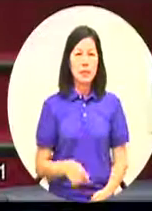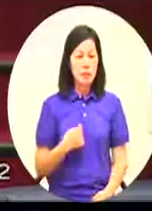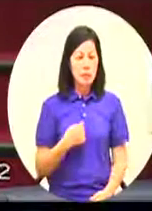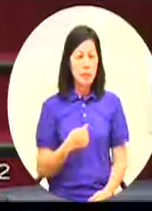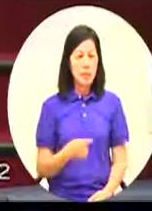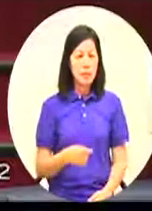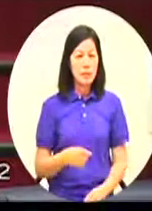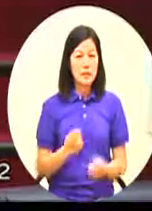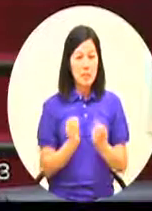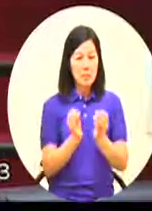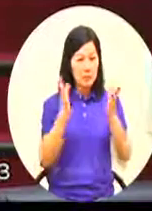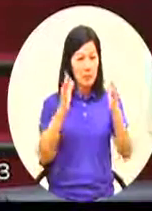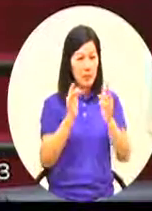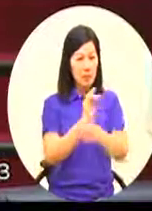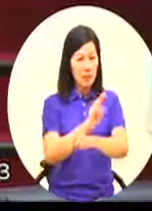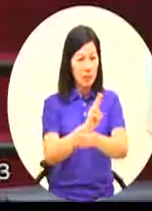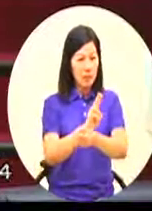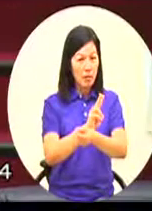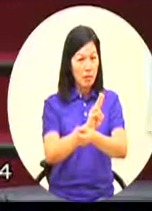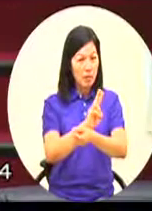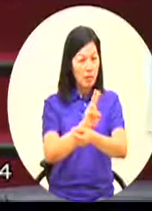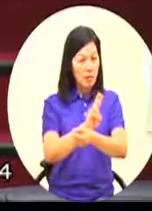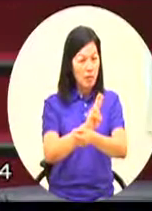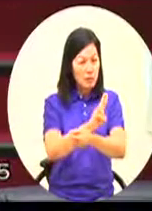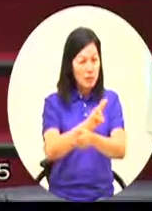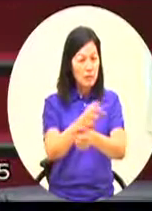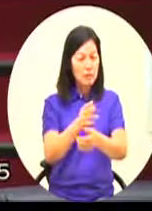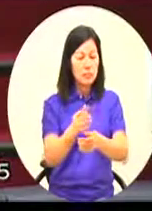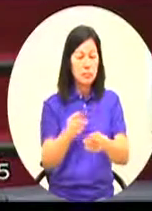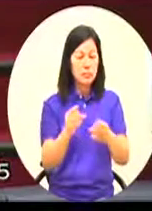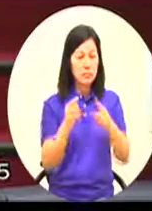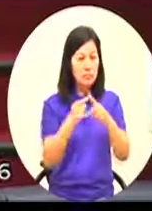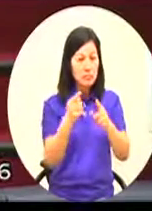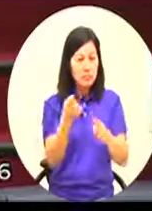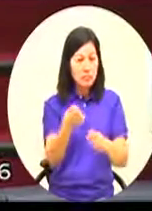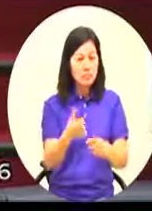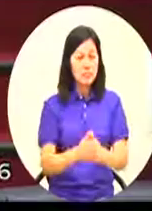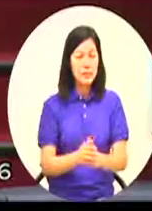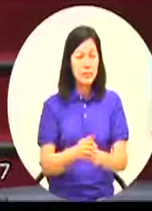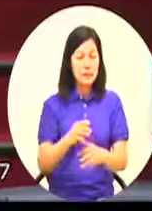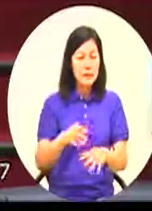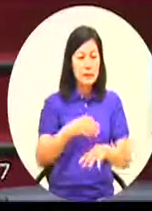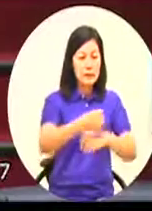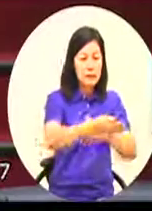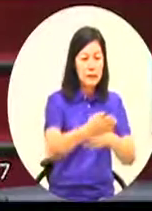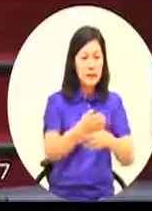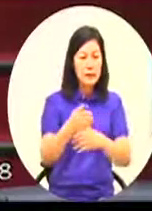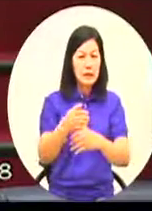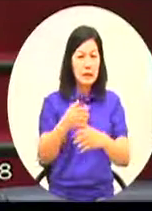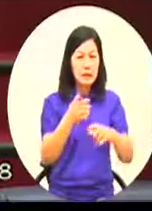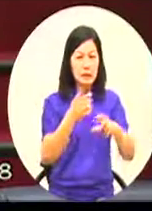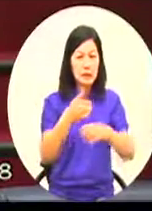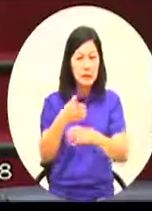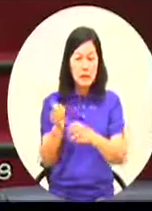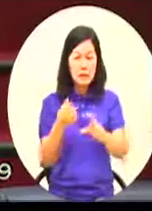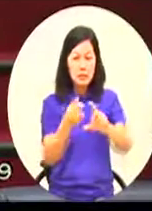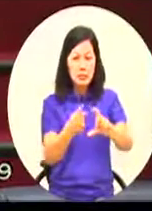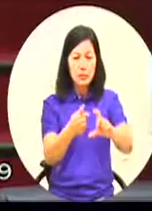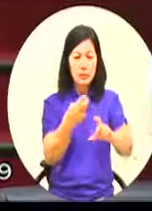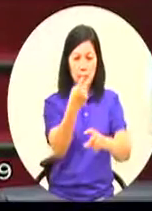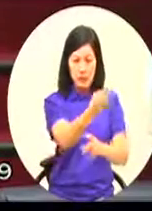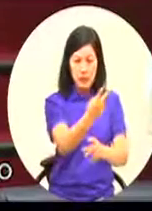林乡人口比较少，我愿意屈就让两个乡镇、让两个区呢经费多一